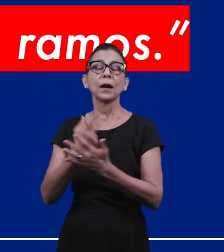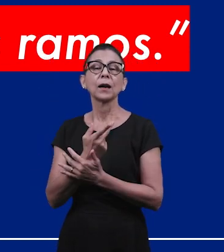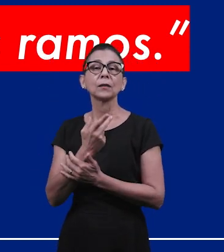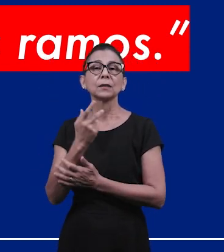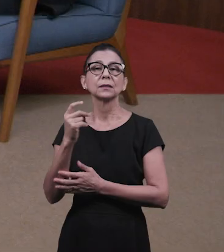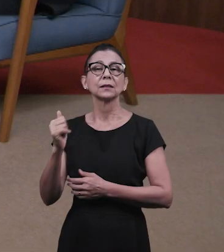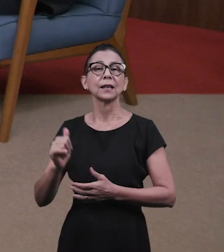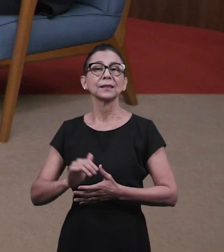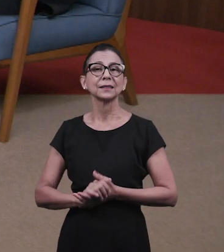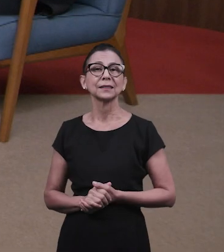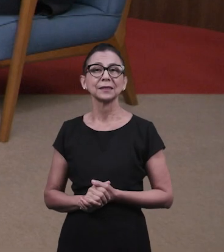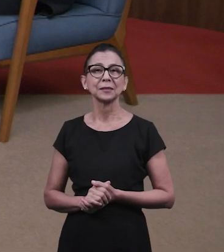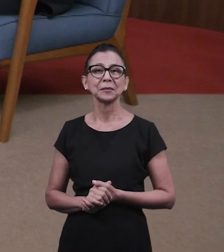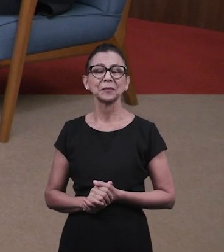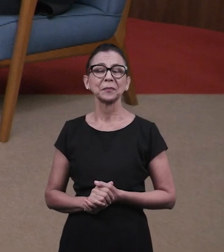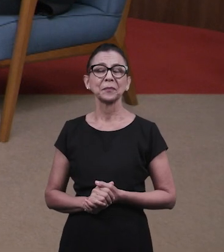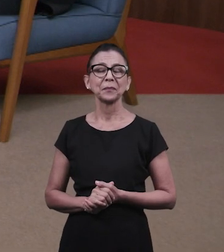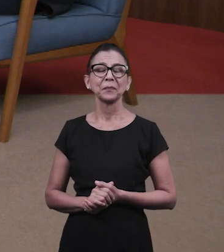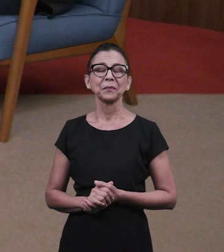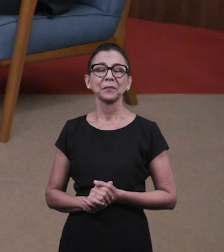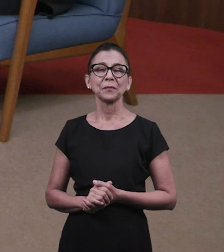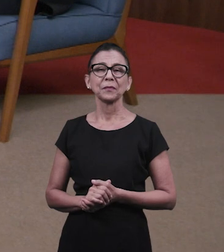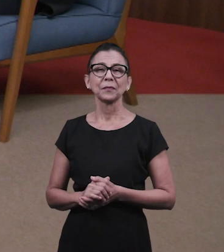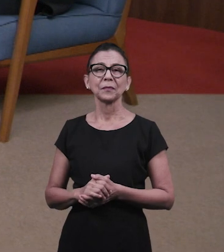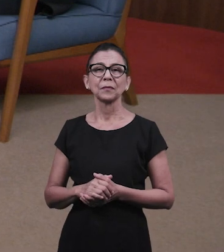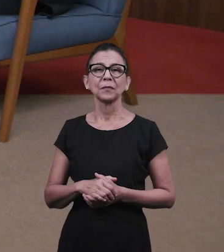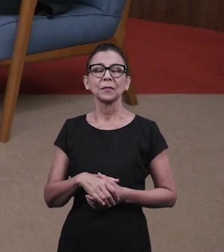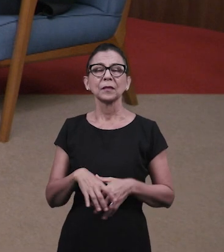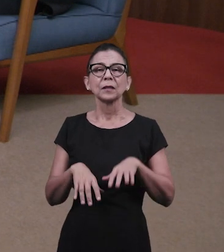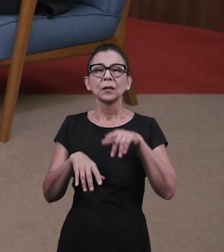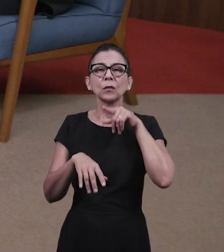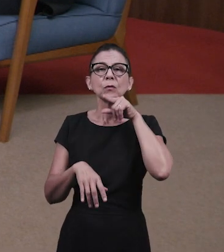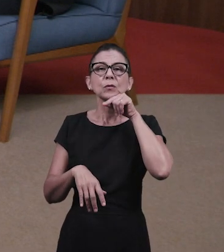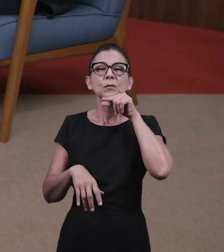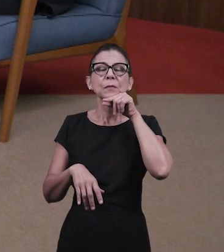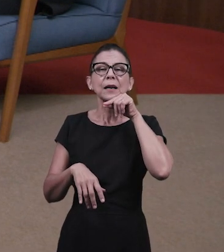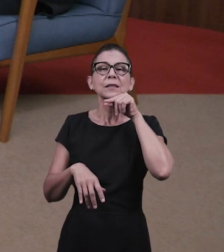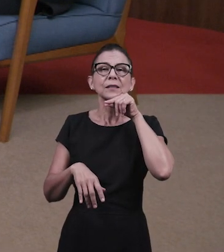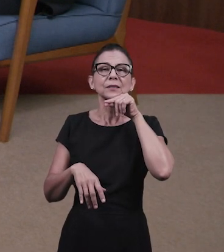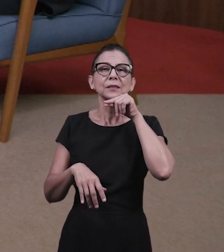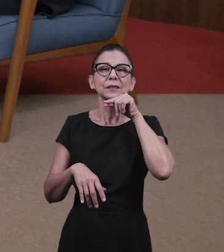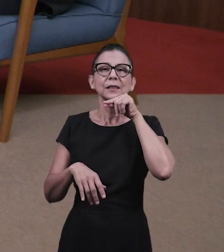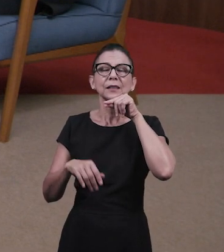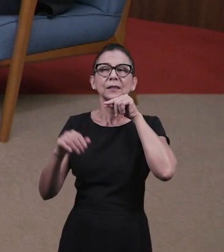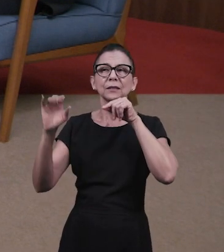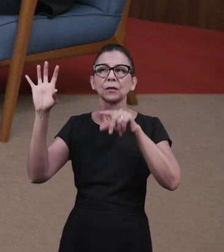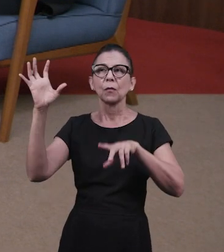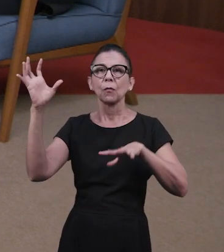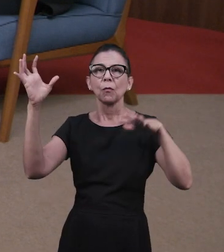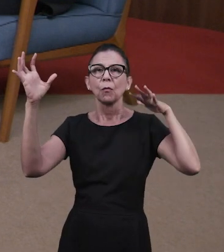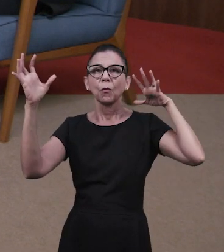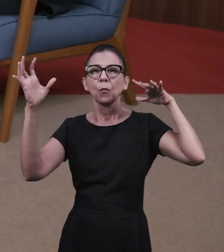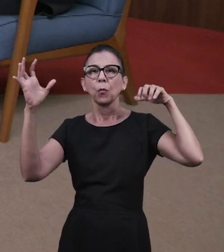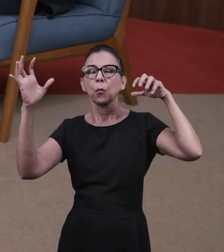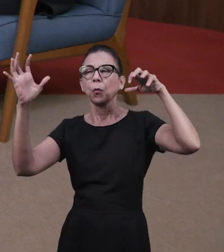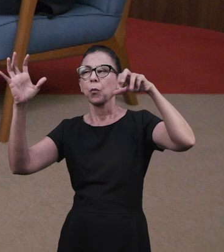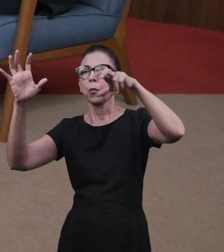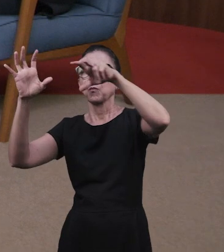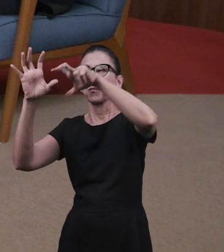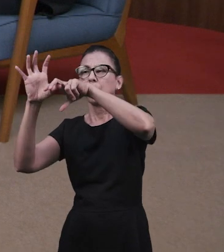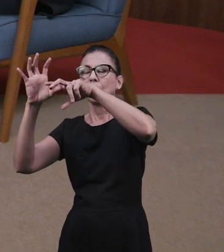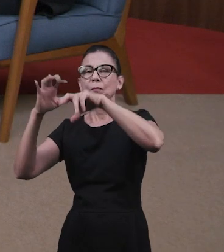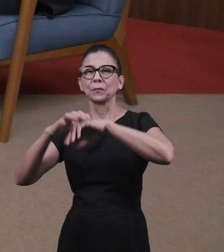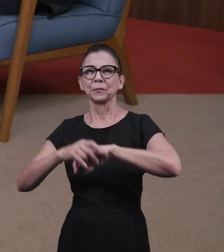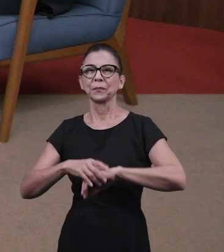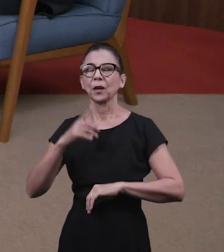grain de moutarde, c'est vraiment petit. Nous avons même des images qui montrent la taille. Regardez le